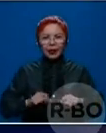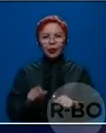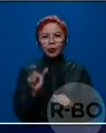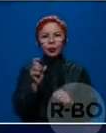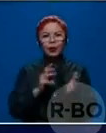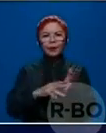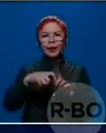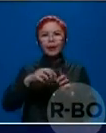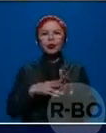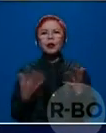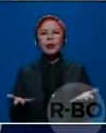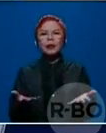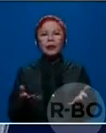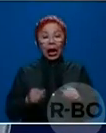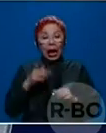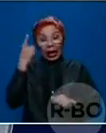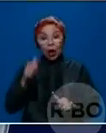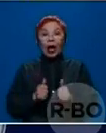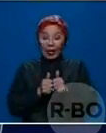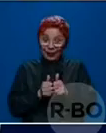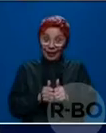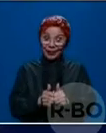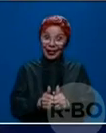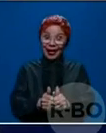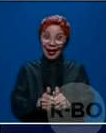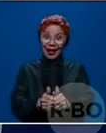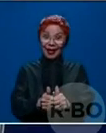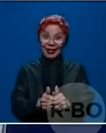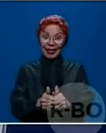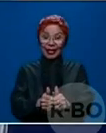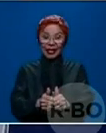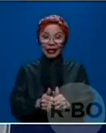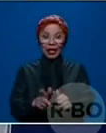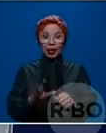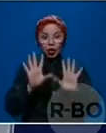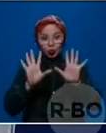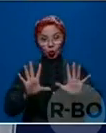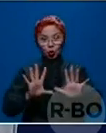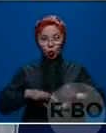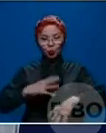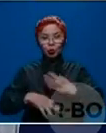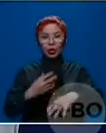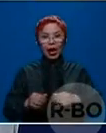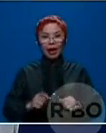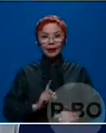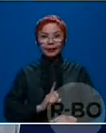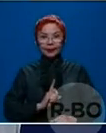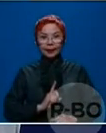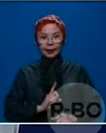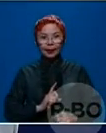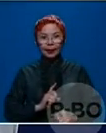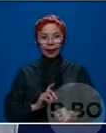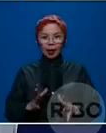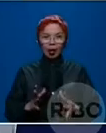terbalik kalau ada pendampingan kalau ada pendampingan dari 10 pengusaha yang kita create atau kita mulai